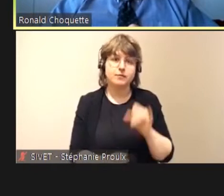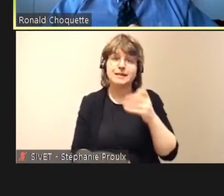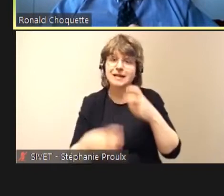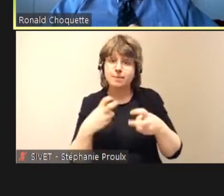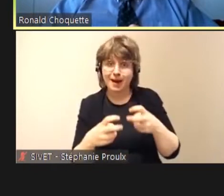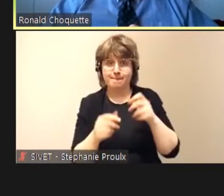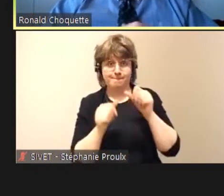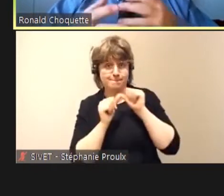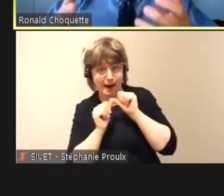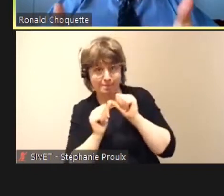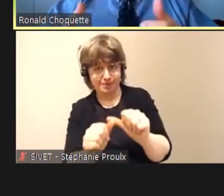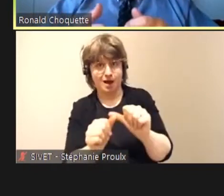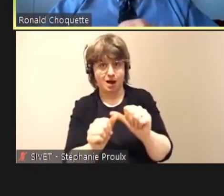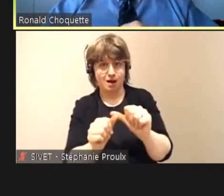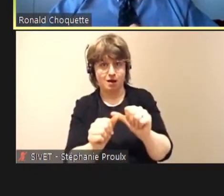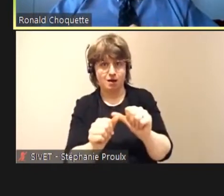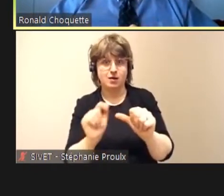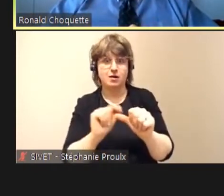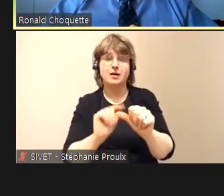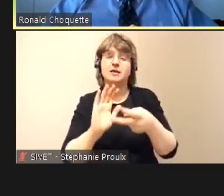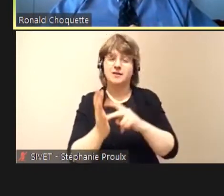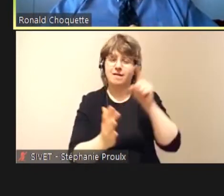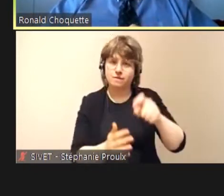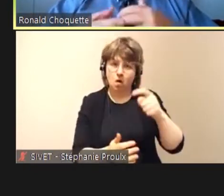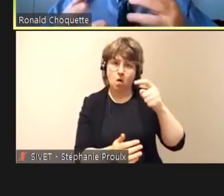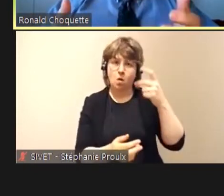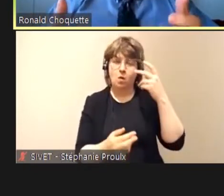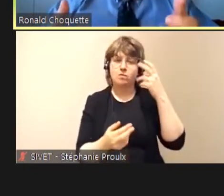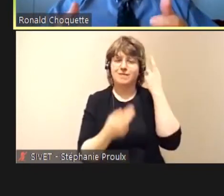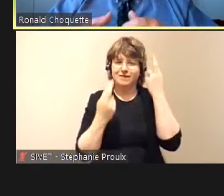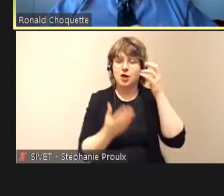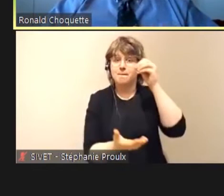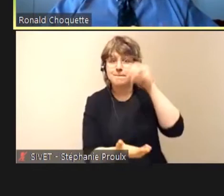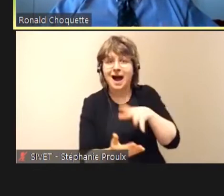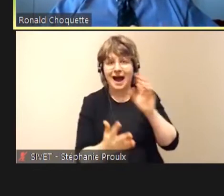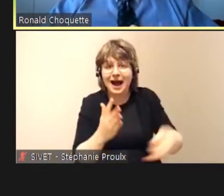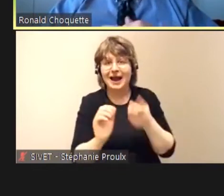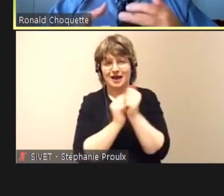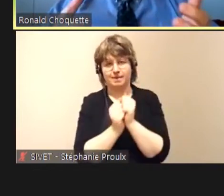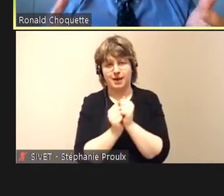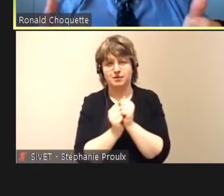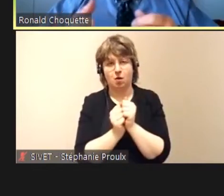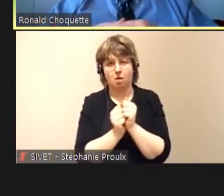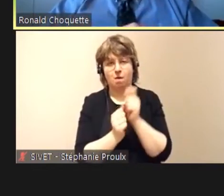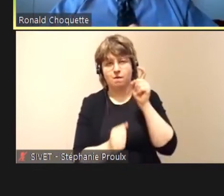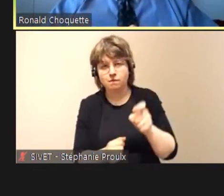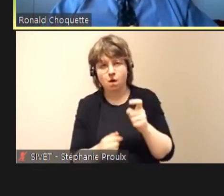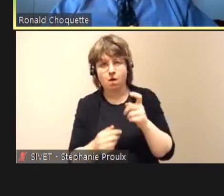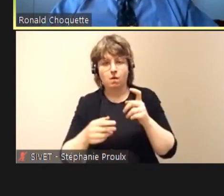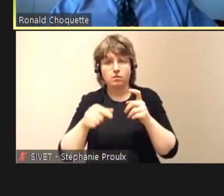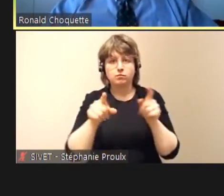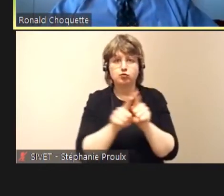d'audition permanent, un plan de réadaptation audiologique doit être mis en place pour diminuer les